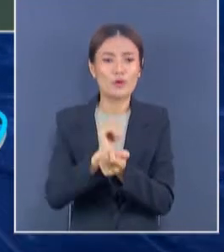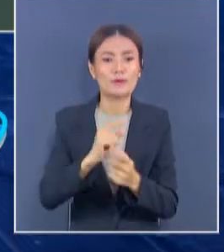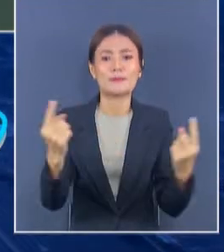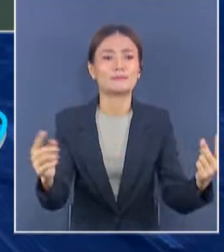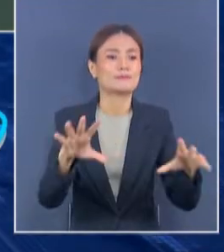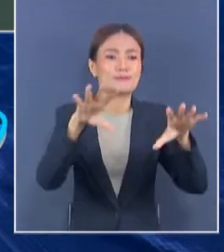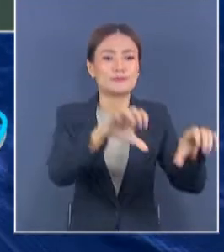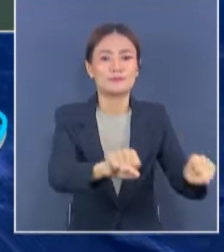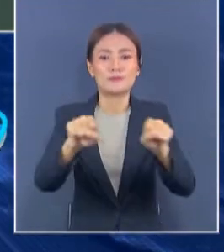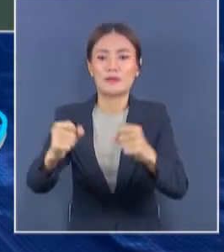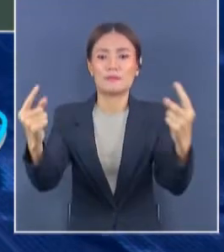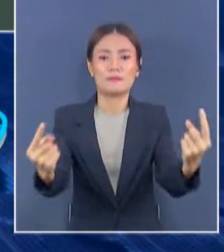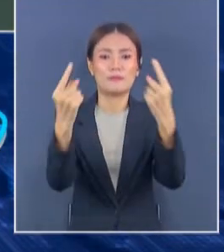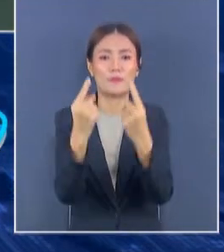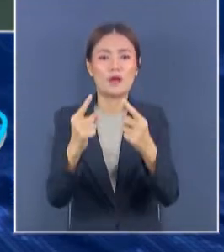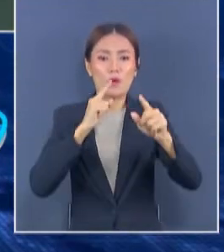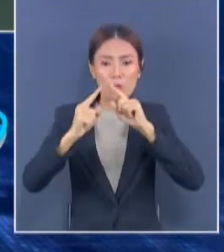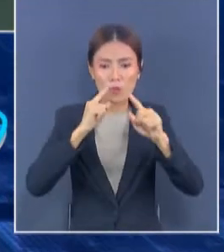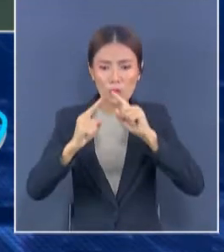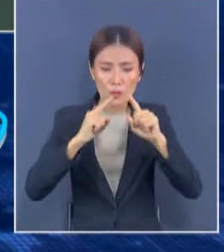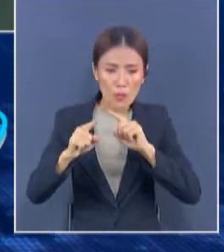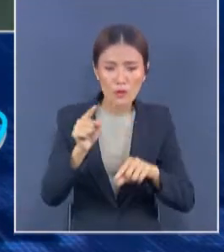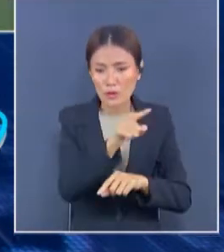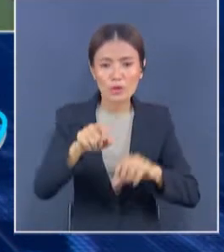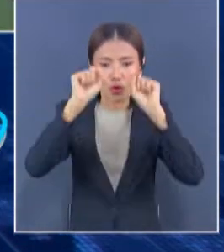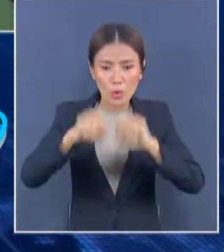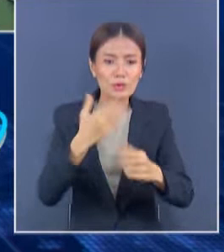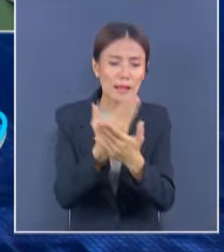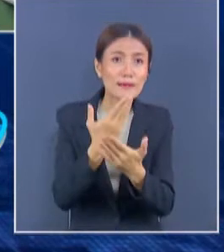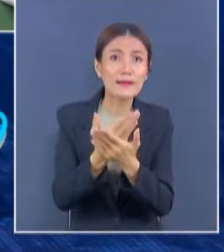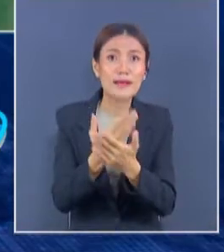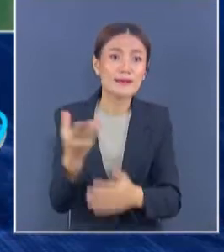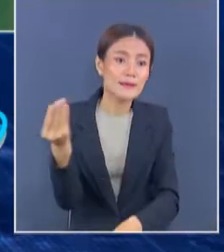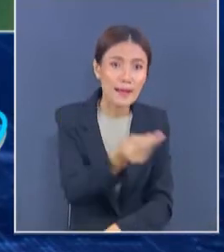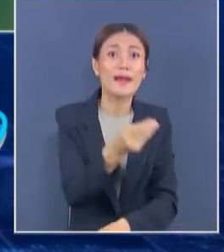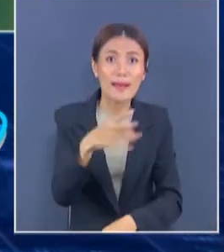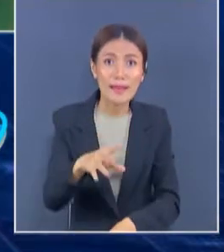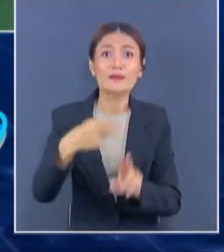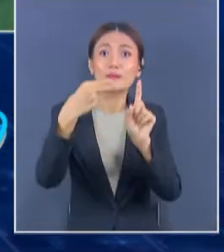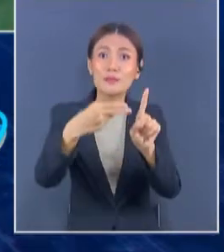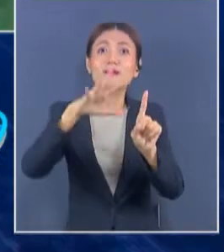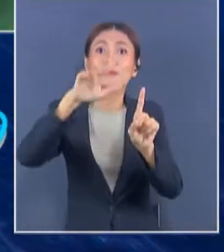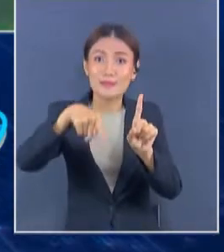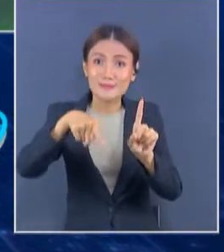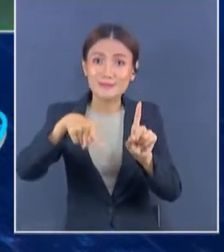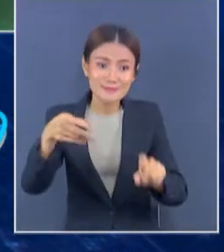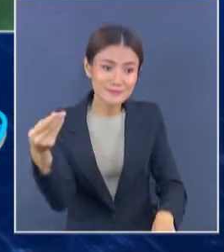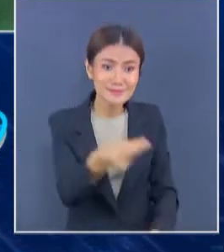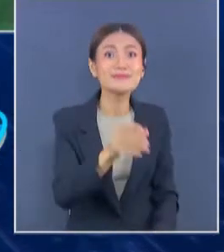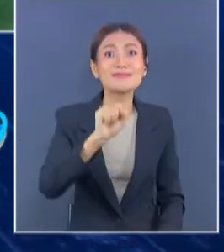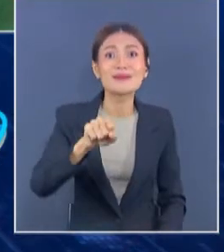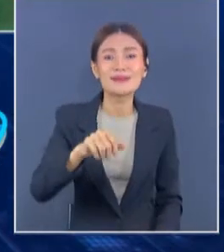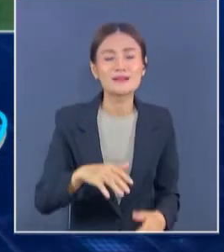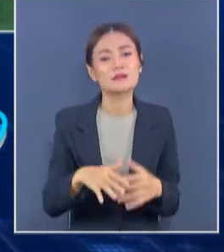ก็ชดเชยเรื่องของค่าเสียหายมีการจ่ายเงินกันตกลงกันจ่ายเงินเนี่ย 15,000บาทแต่ปรากฏว่า